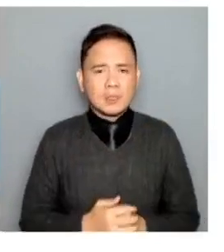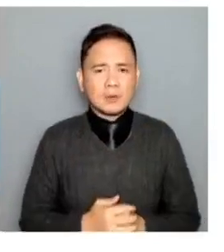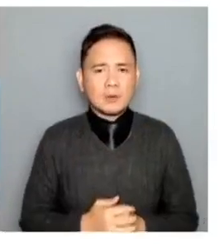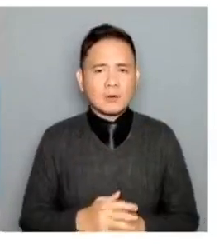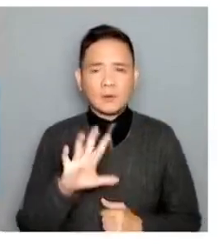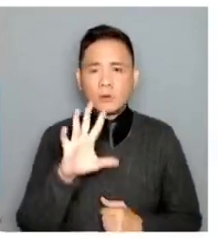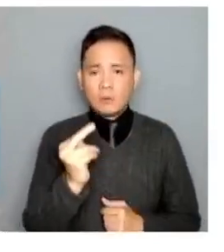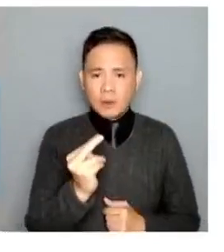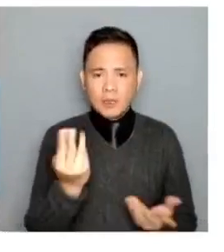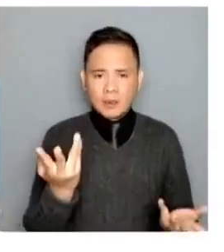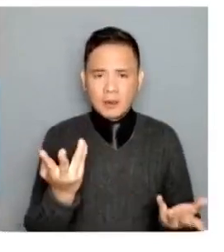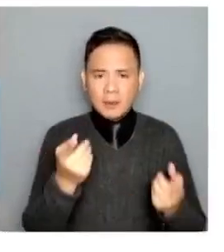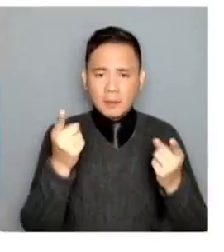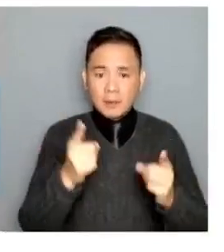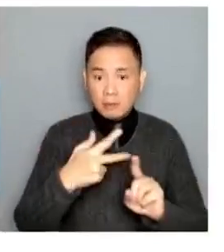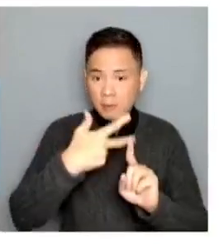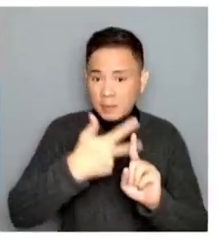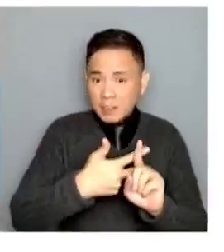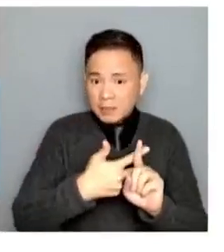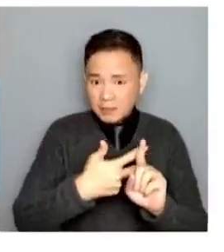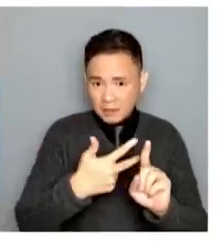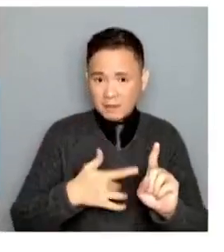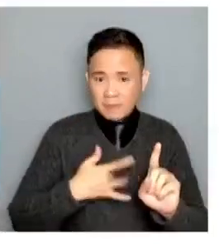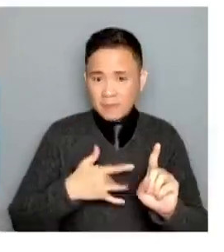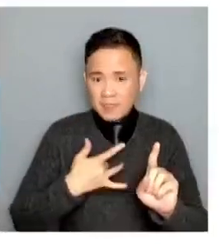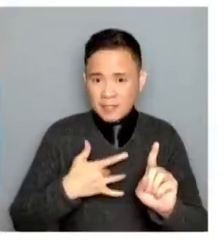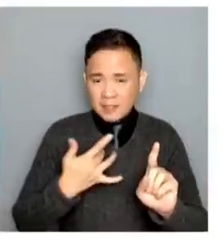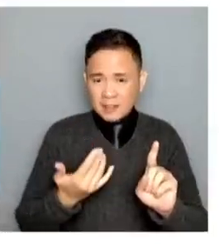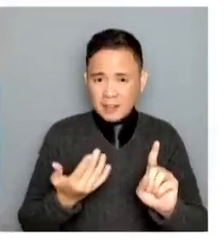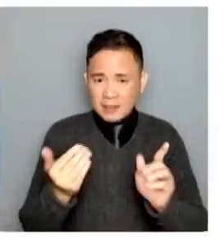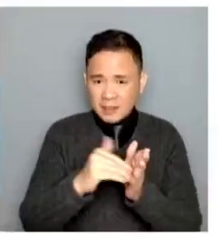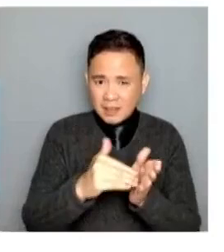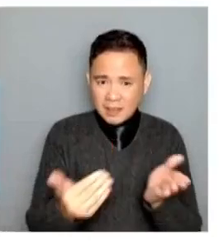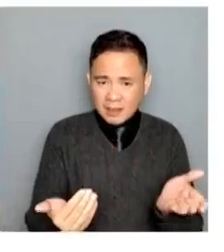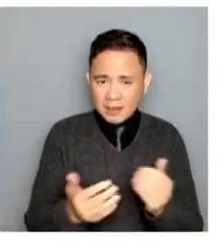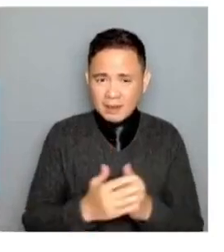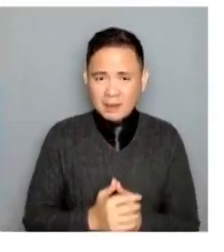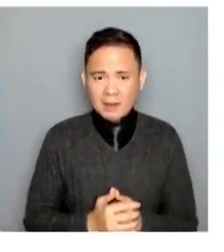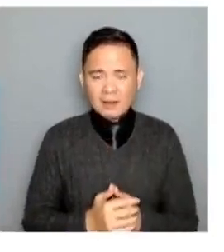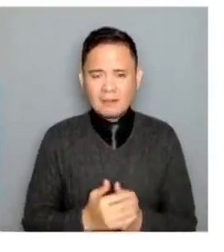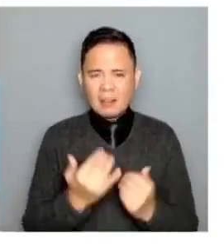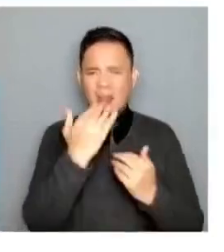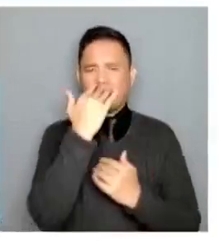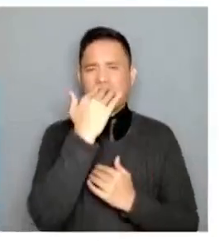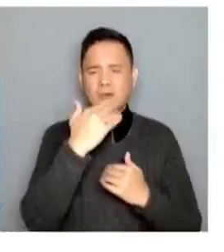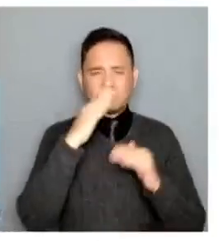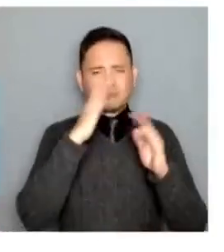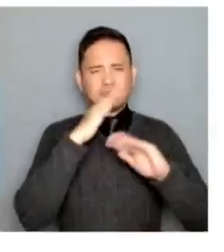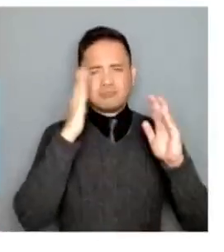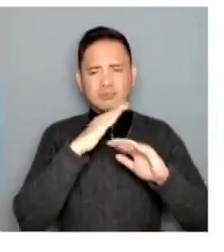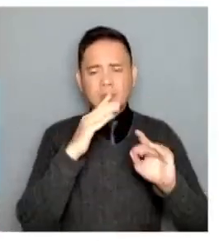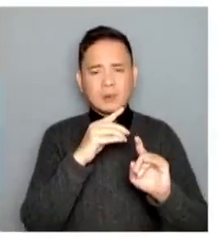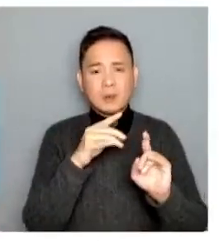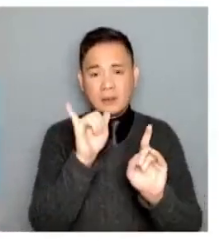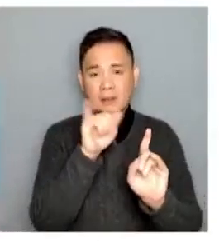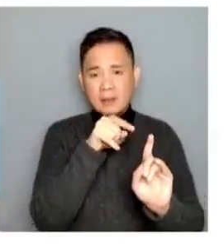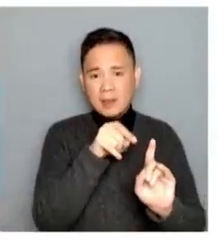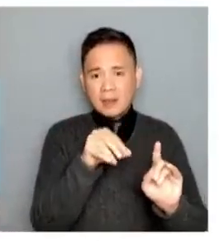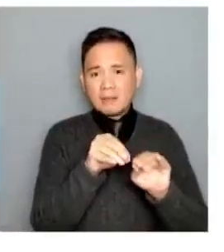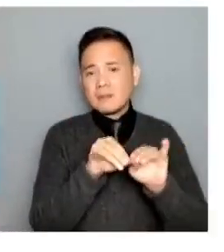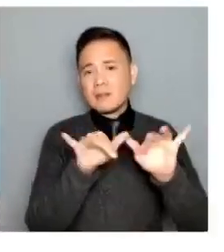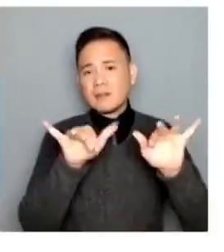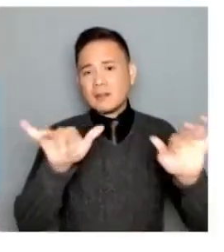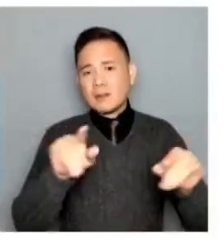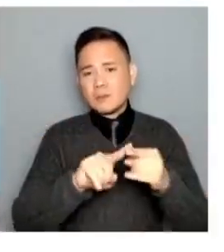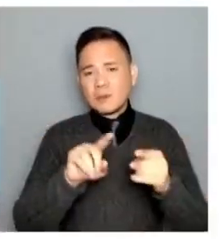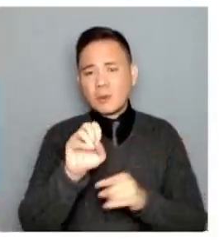natin mararamdaman? After 3 months, mararamdaman pa ba ulit natin ito dahil tayo ay nakaamoy at direktang nakapunta doon sa